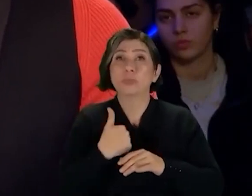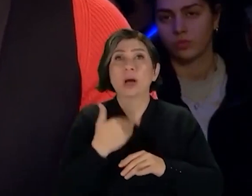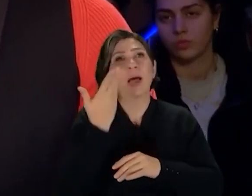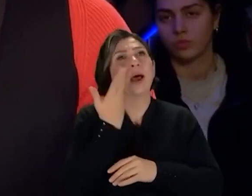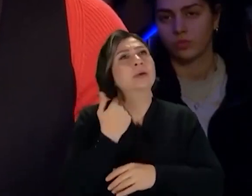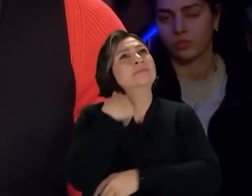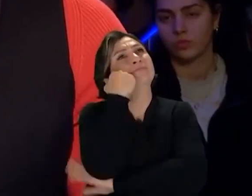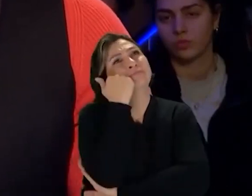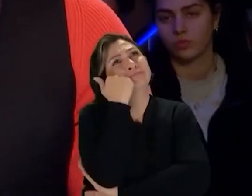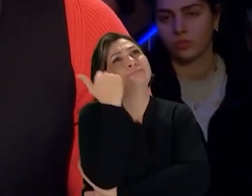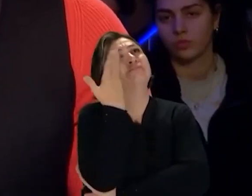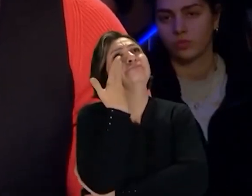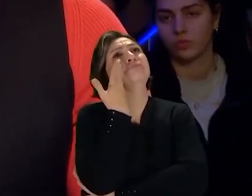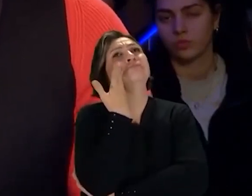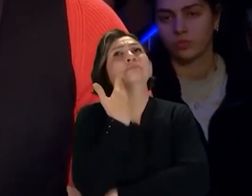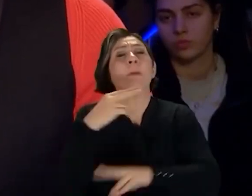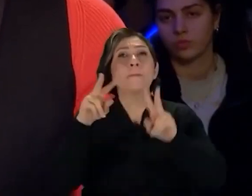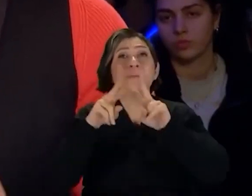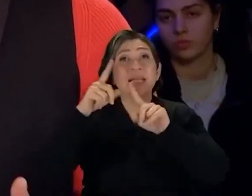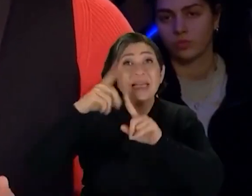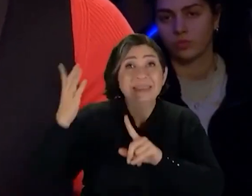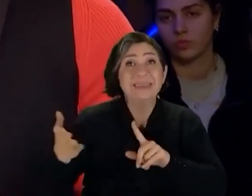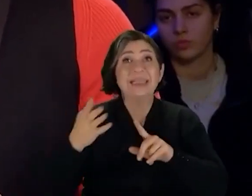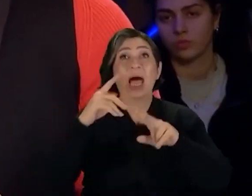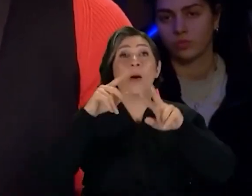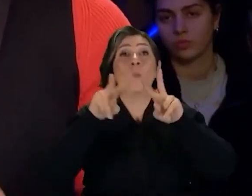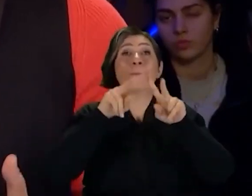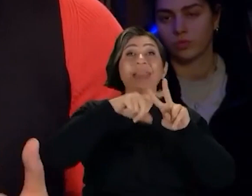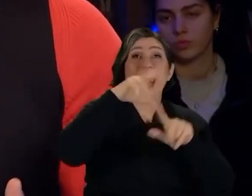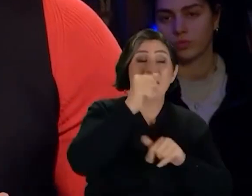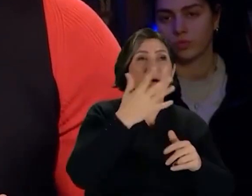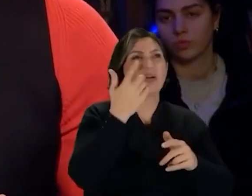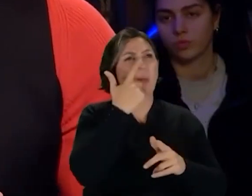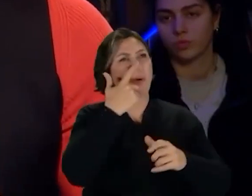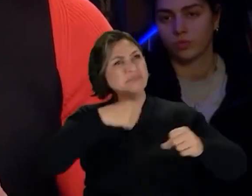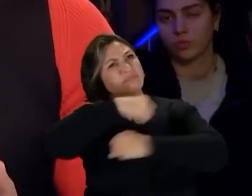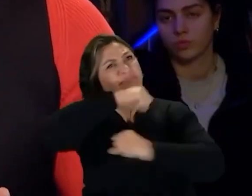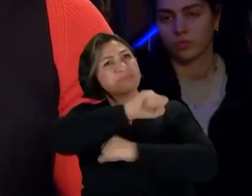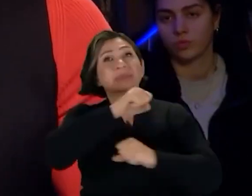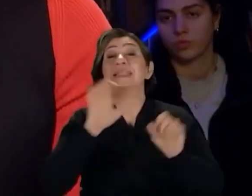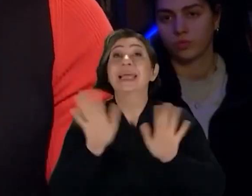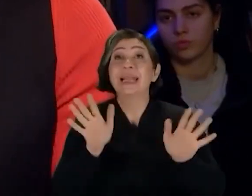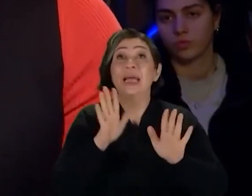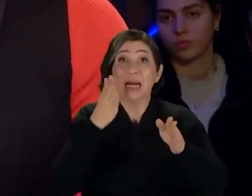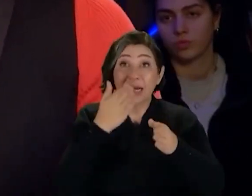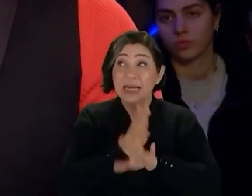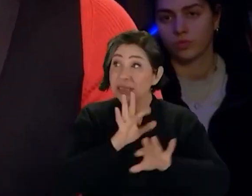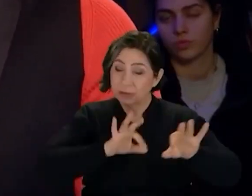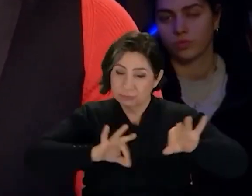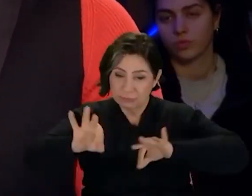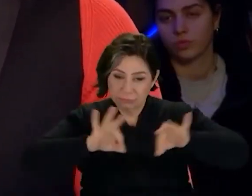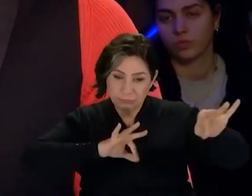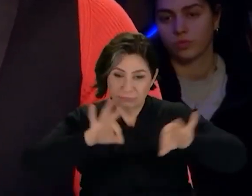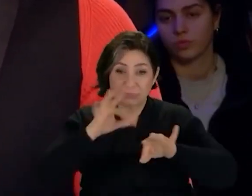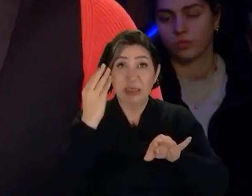hayranlıkla izledim insanlar vardı işte Mike Tyson vesaire ama hep işte hep kaba kuvvet zannediyorduk Aslında öyle bir şey yok Gerçekten de strateji